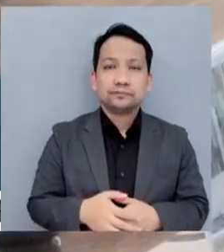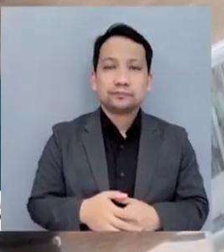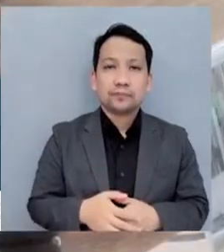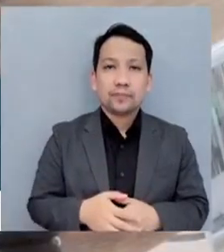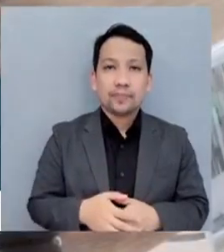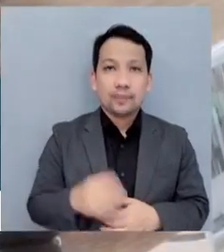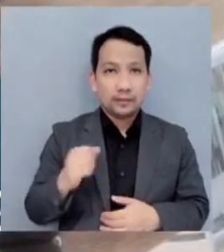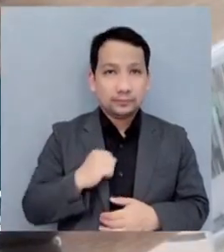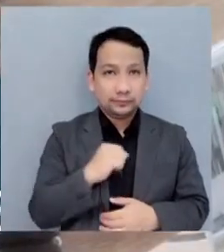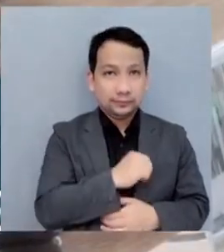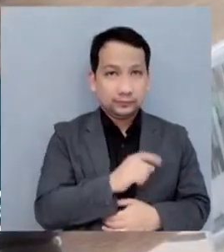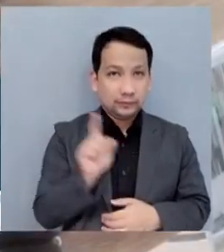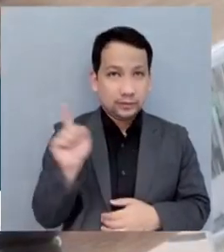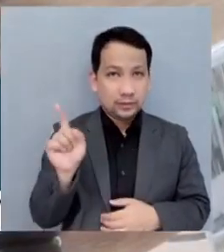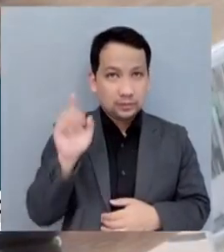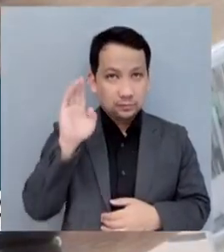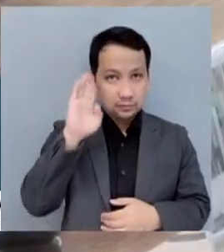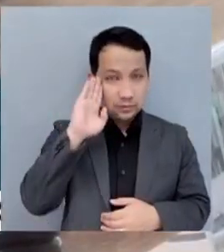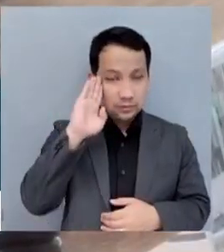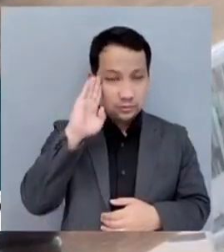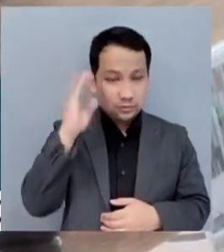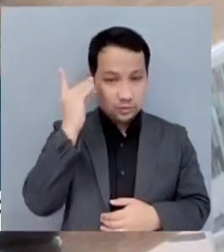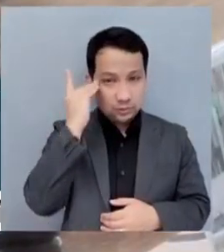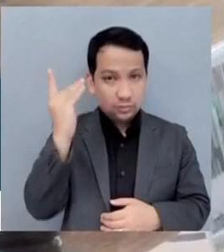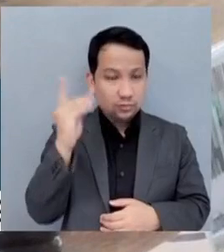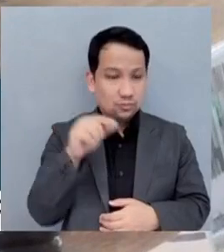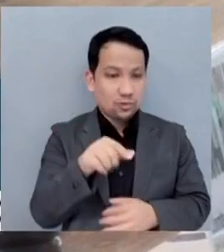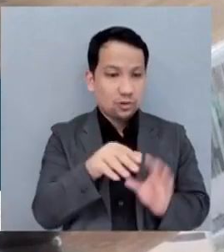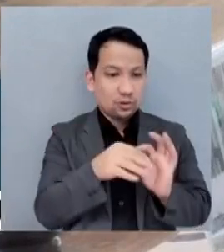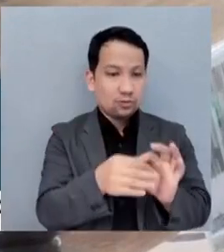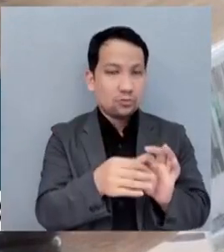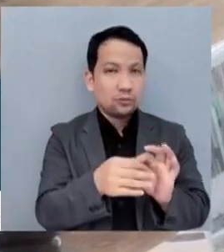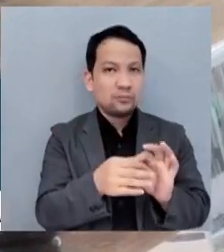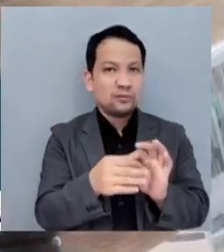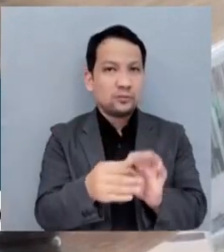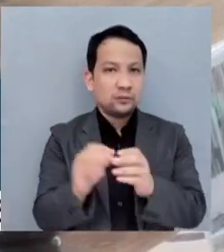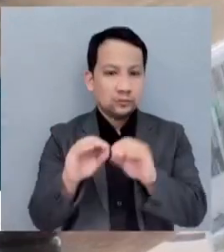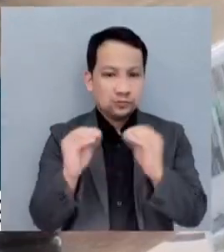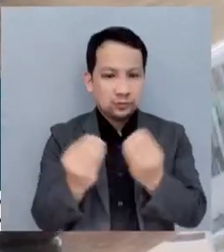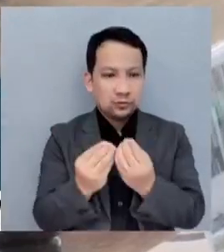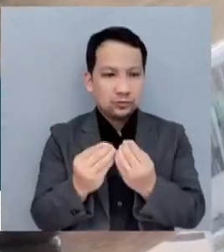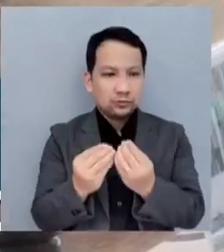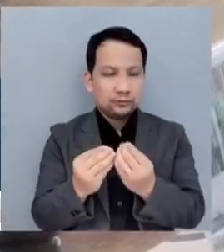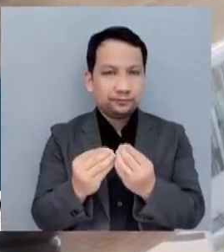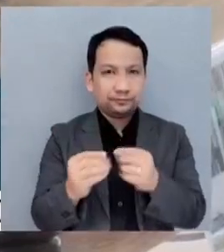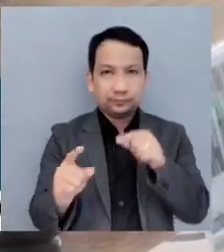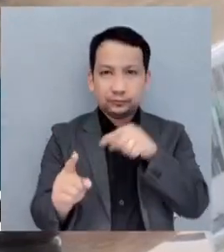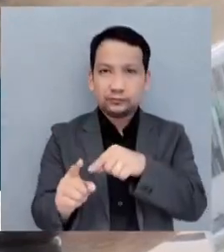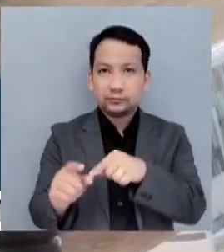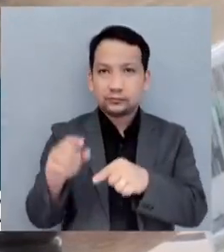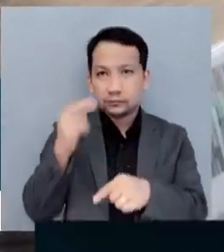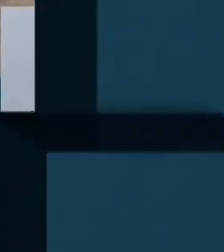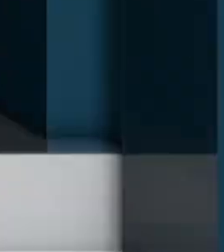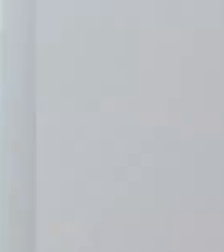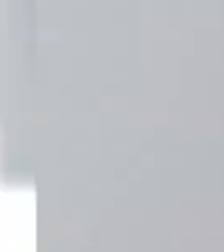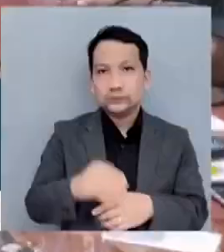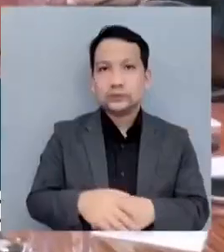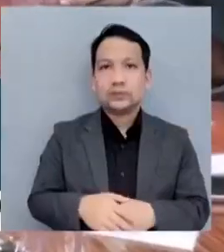Senator Ronald De La Rosa also slams what he called the prevalence of organized crime in Negros Oriental.